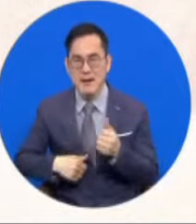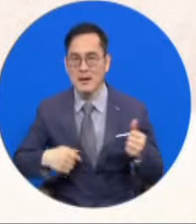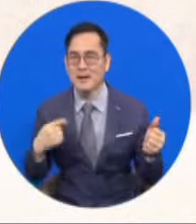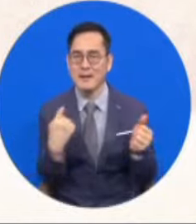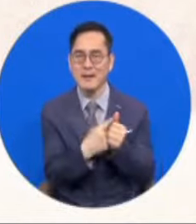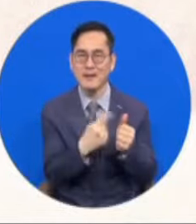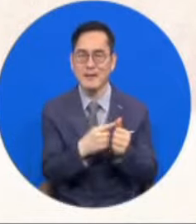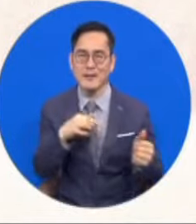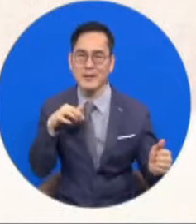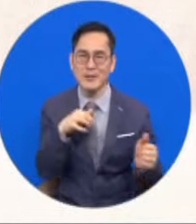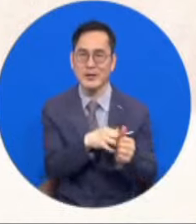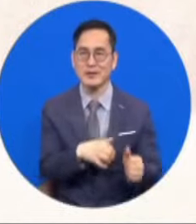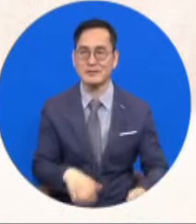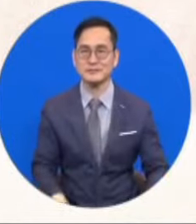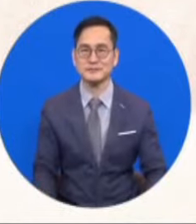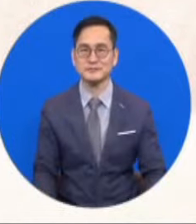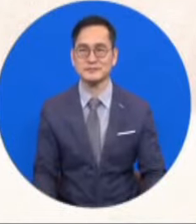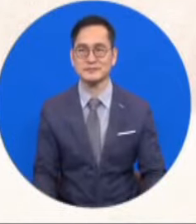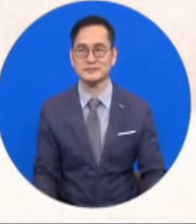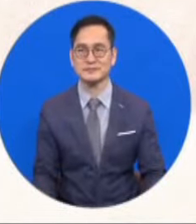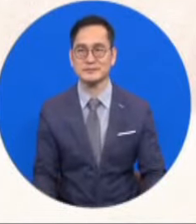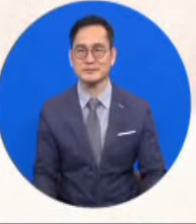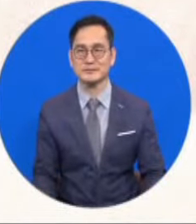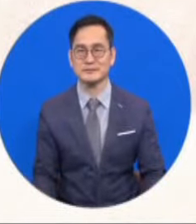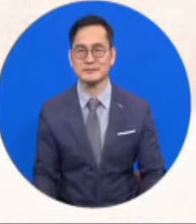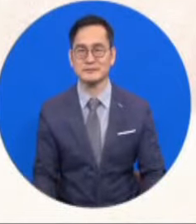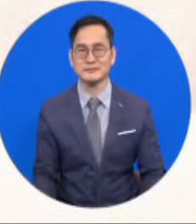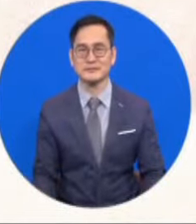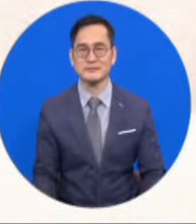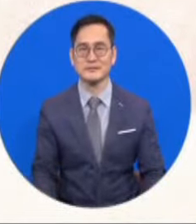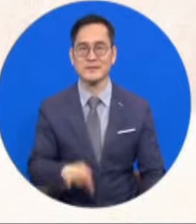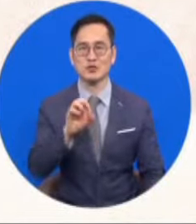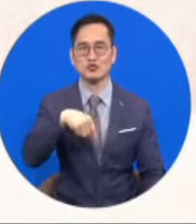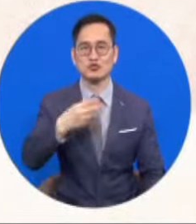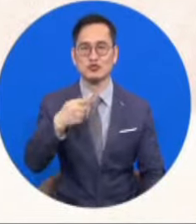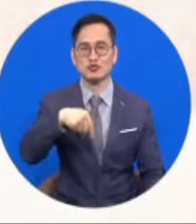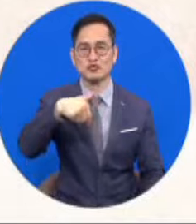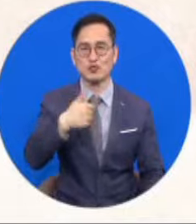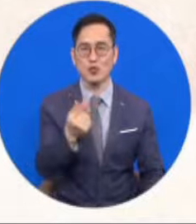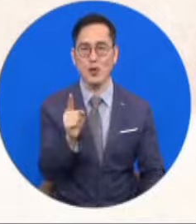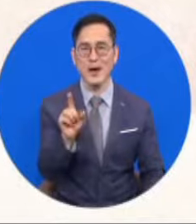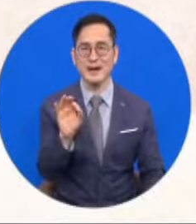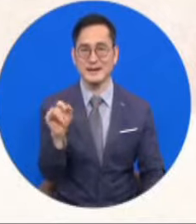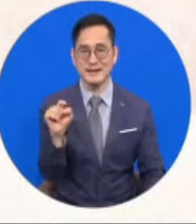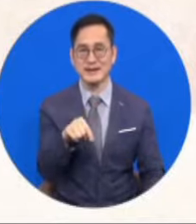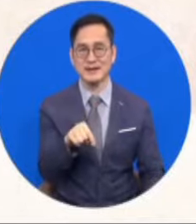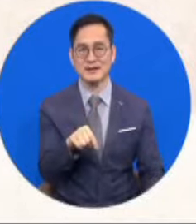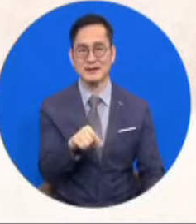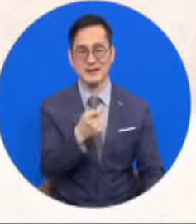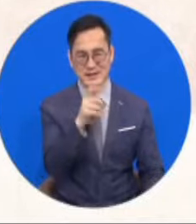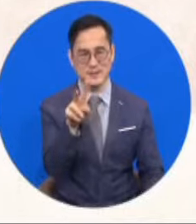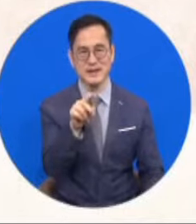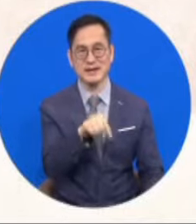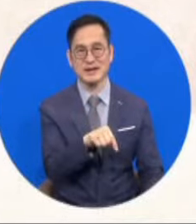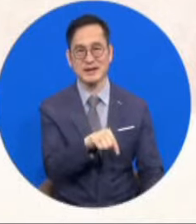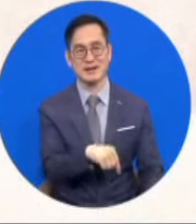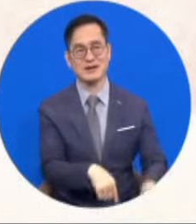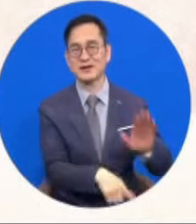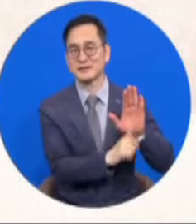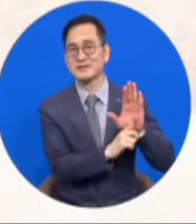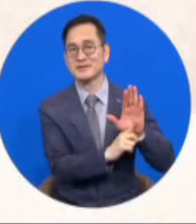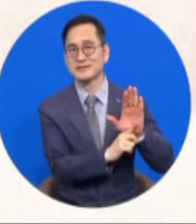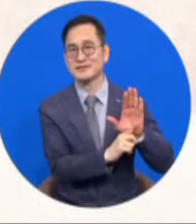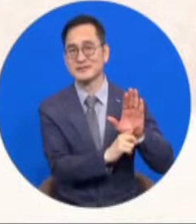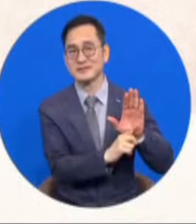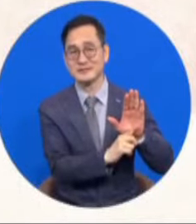자기 동네에서 우크라이나 뭡니까 우루과이 테레비전에서 했다고 모를 수 있지만 세계가 다 열려 있잖아요.